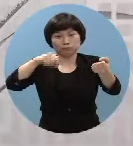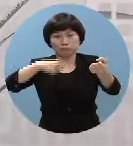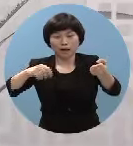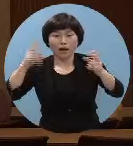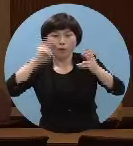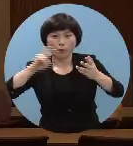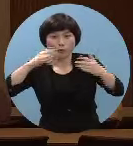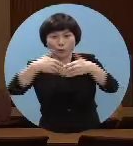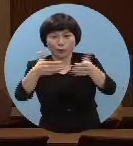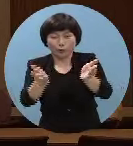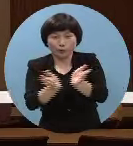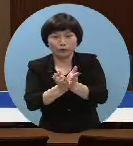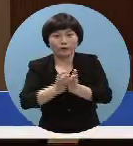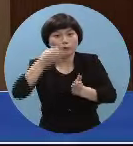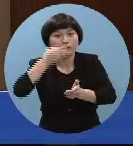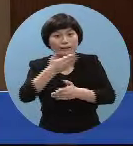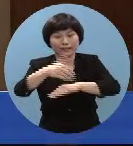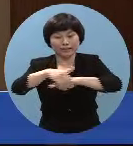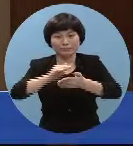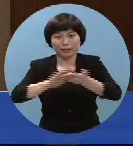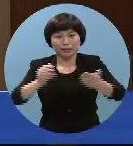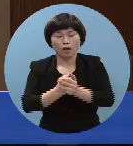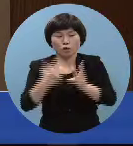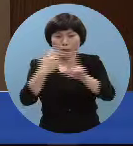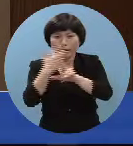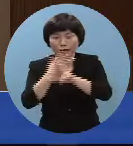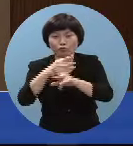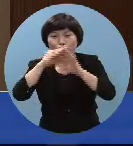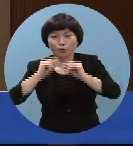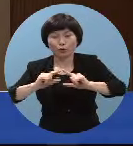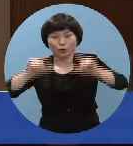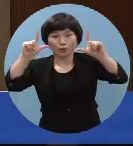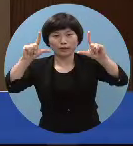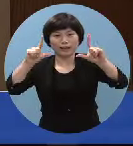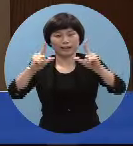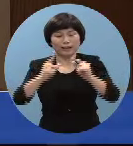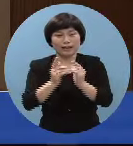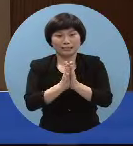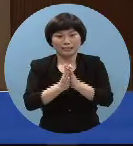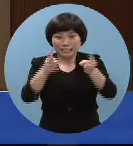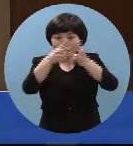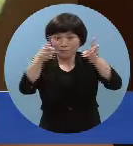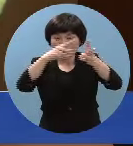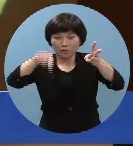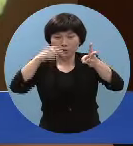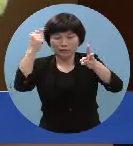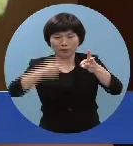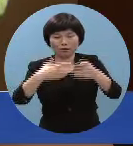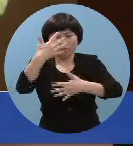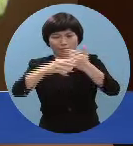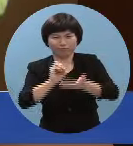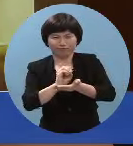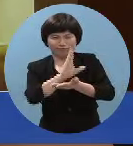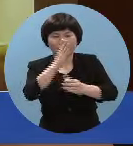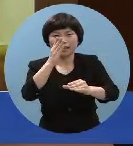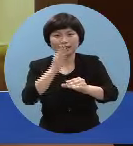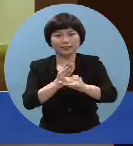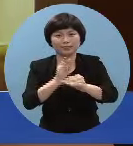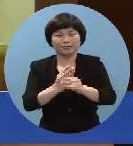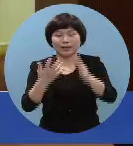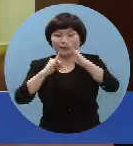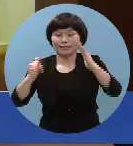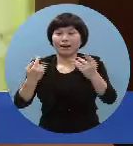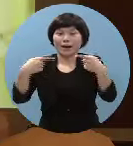또 매주 토요일 일요일 오후 3시 도서관 시청각실에서는 어린이와 가족 등을 대상으로 영화를 상영하고